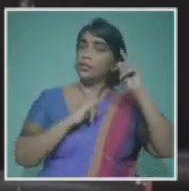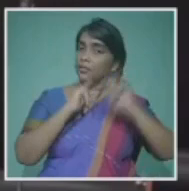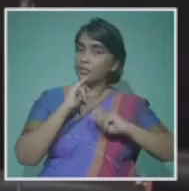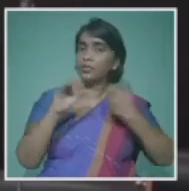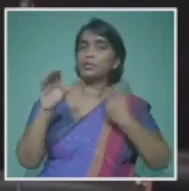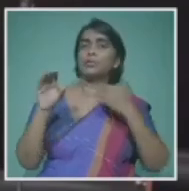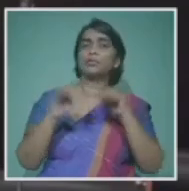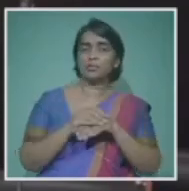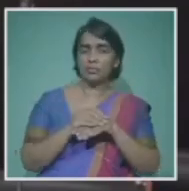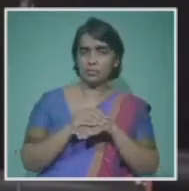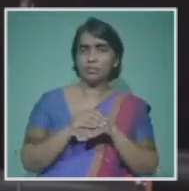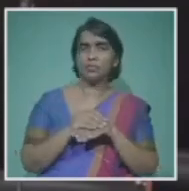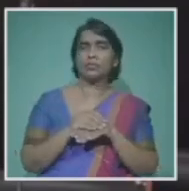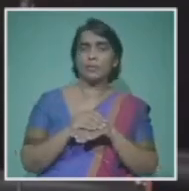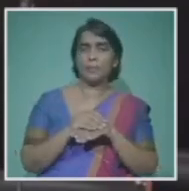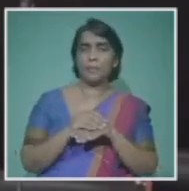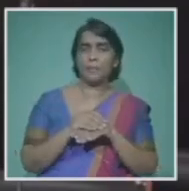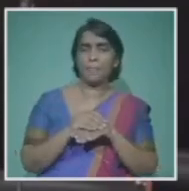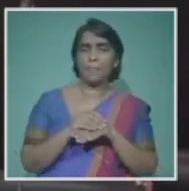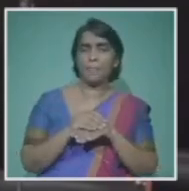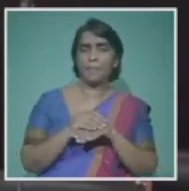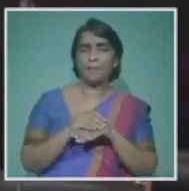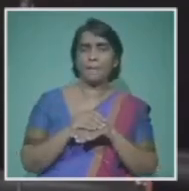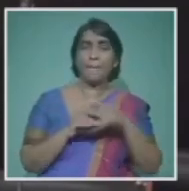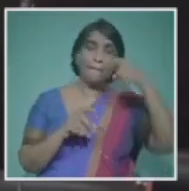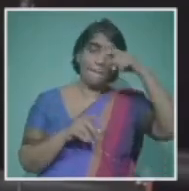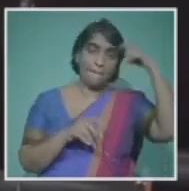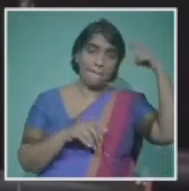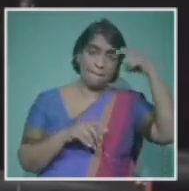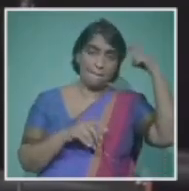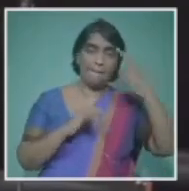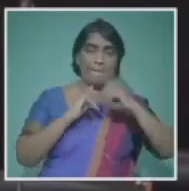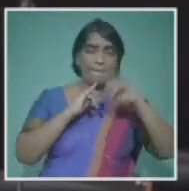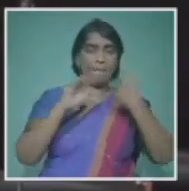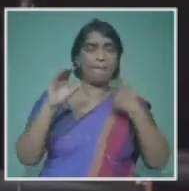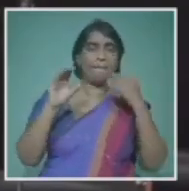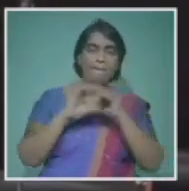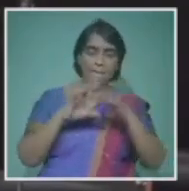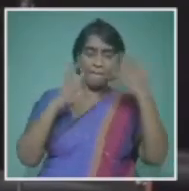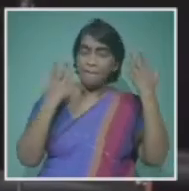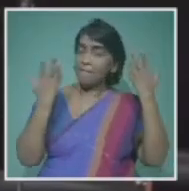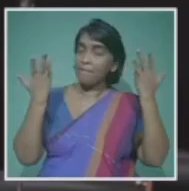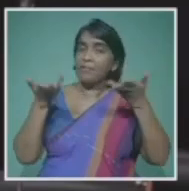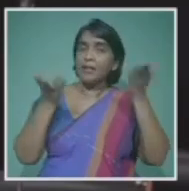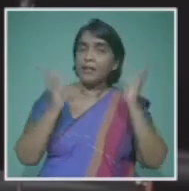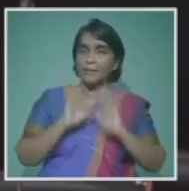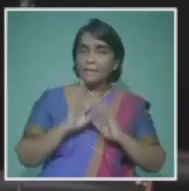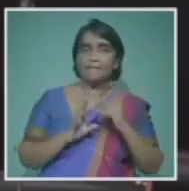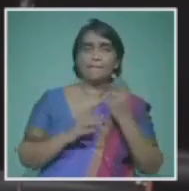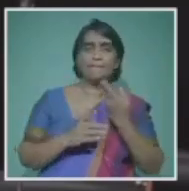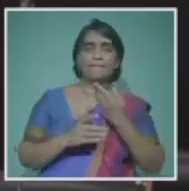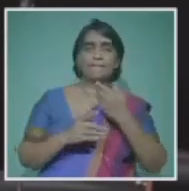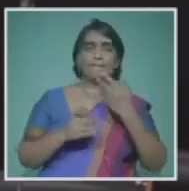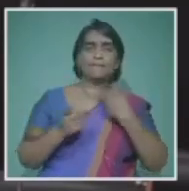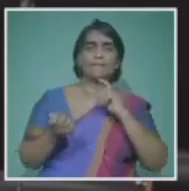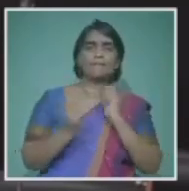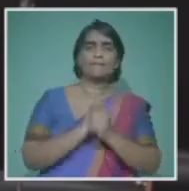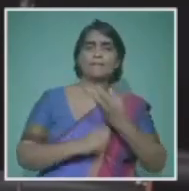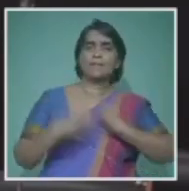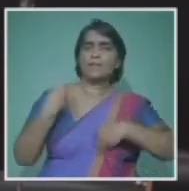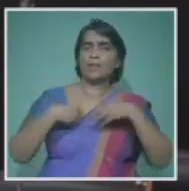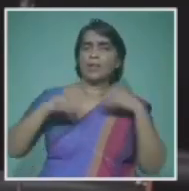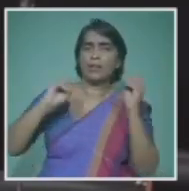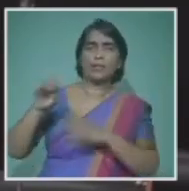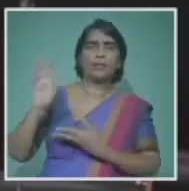විශ්වවිද්‍යාලයට ඇතුළත් වෙනවා මේ පැවිද්දන් හැටියට. අවසන් වෙනකොට ඉතුරු වෙන්නේ ගිහියන් හැටියට. එහෙනම් අපි